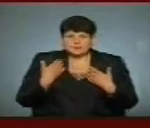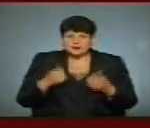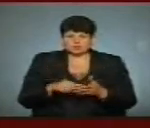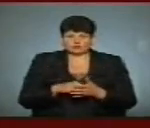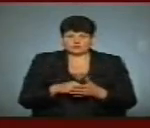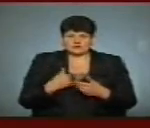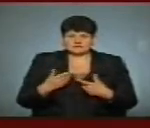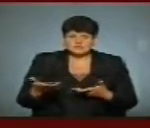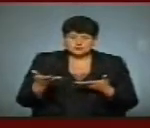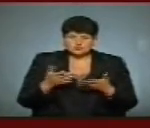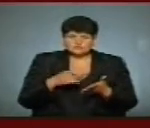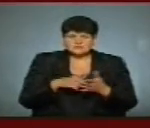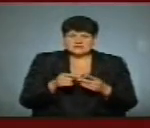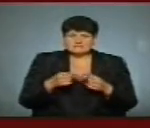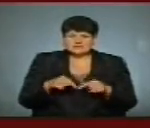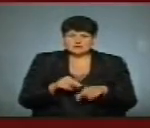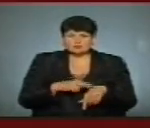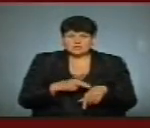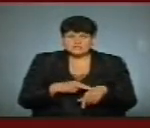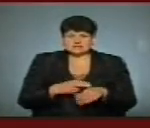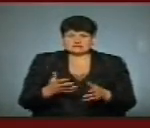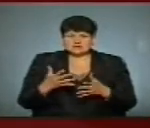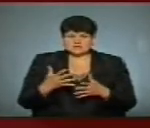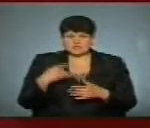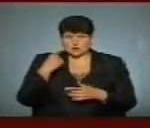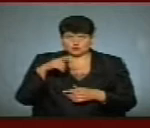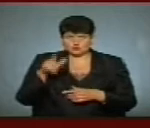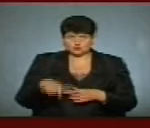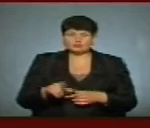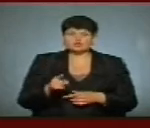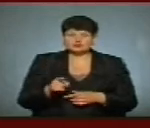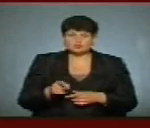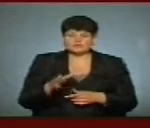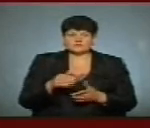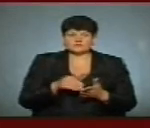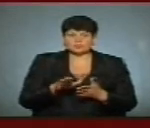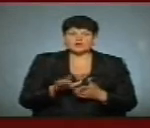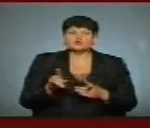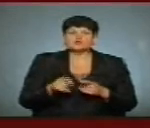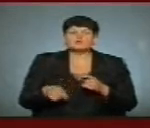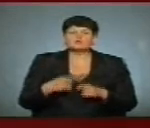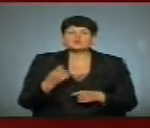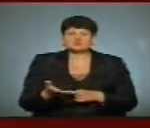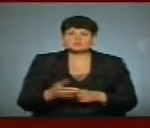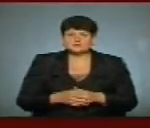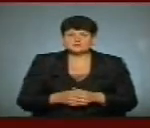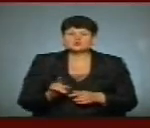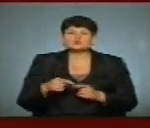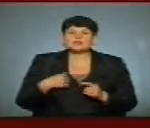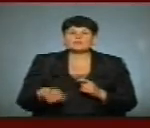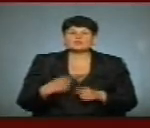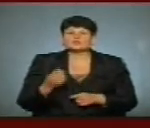запрошено в міський відділ поліції. Для встановлення особи. Що вам не зрозуміло? Чому? Ви відмовляєтесь назватися, що я порушу? І документів не маєте. Що я